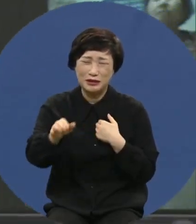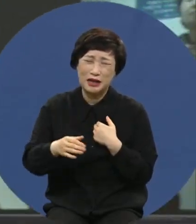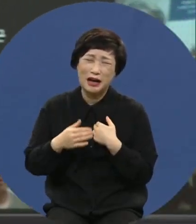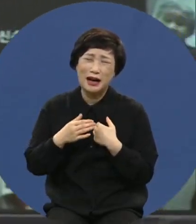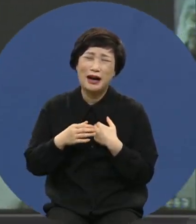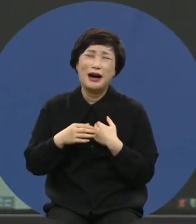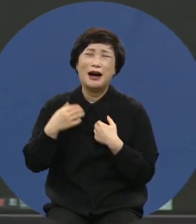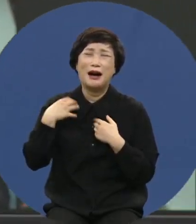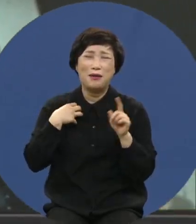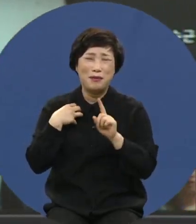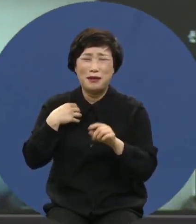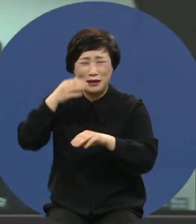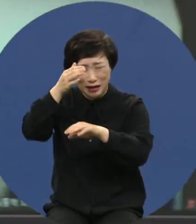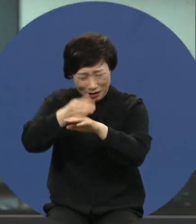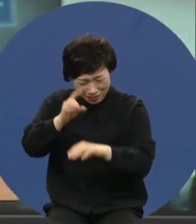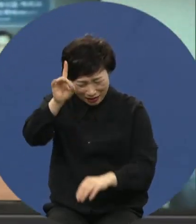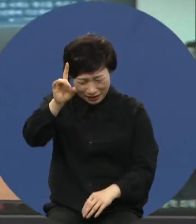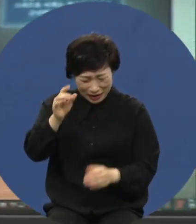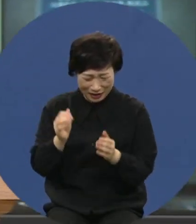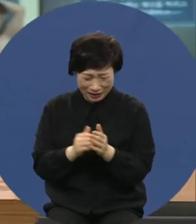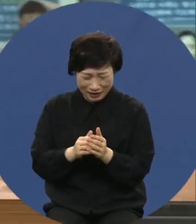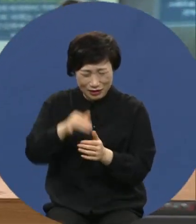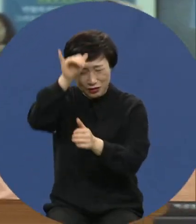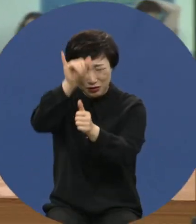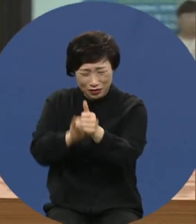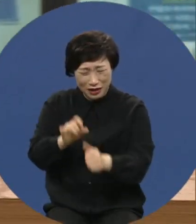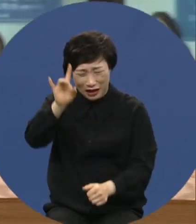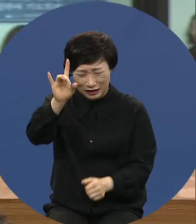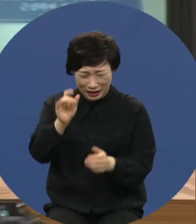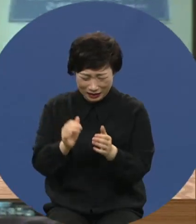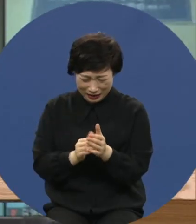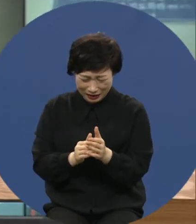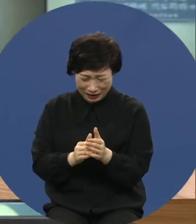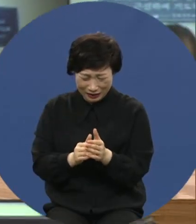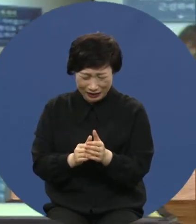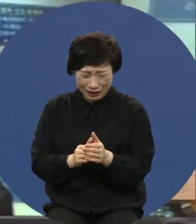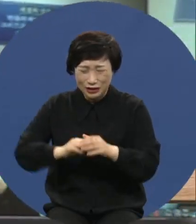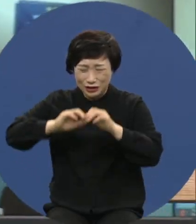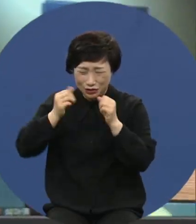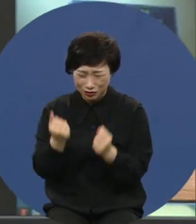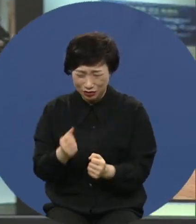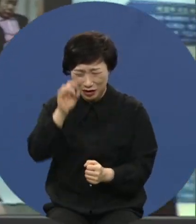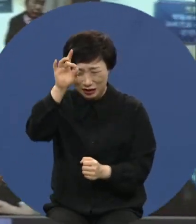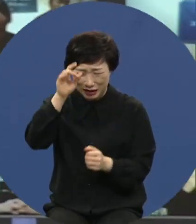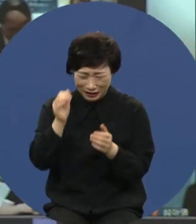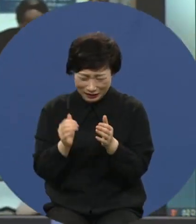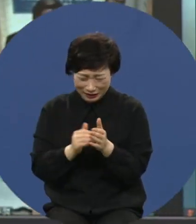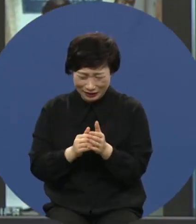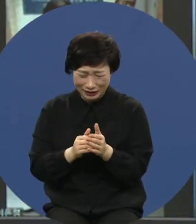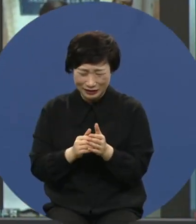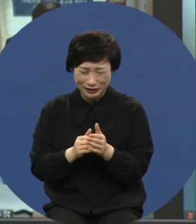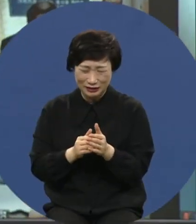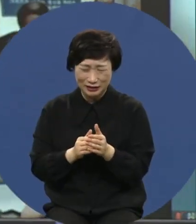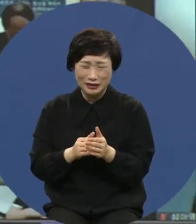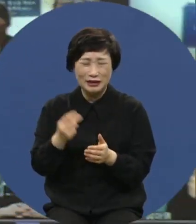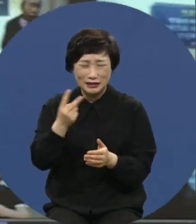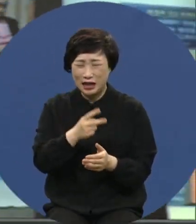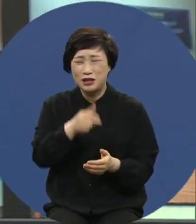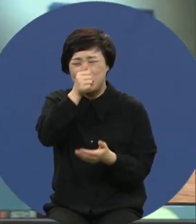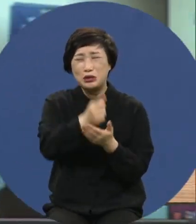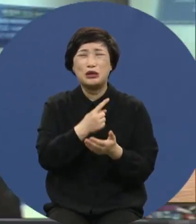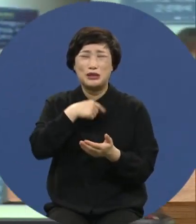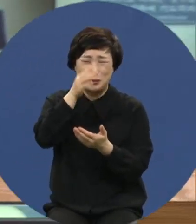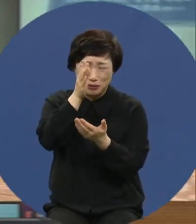것은 감사밖에 없습니다. 충성밖에 없습니다. 순종밖에 없습니다. 다시는